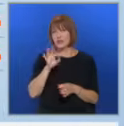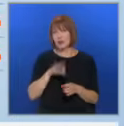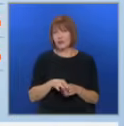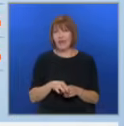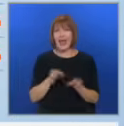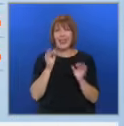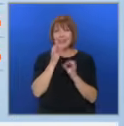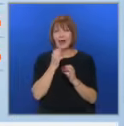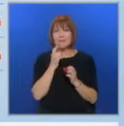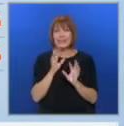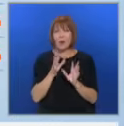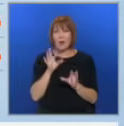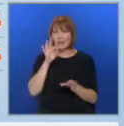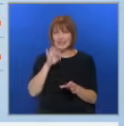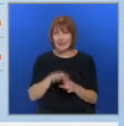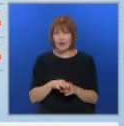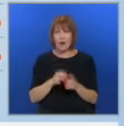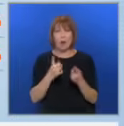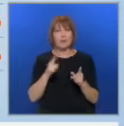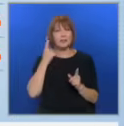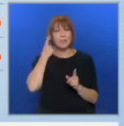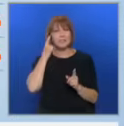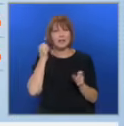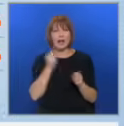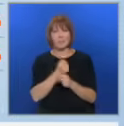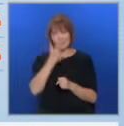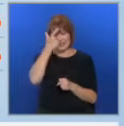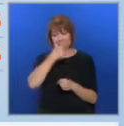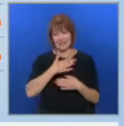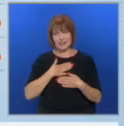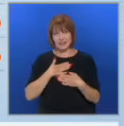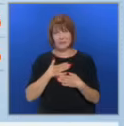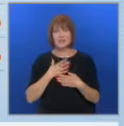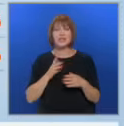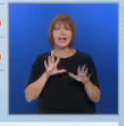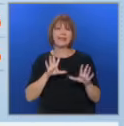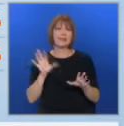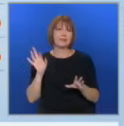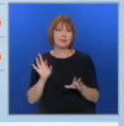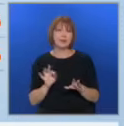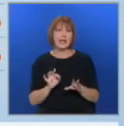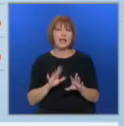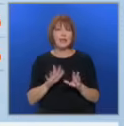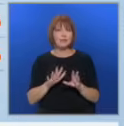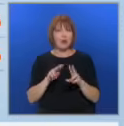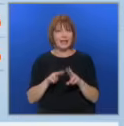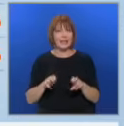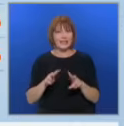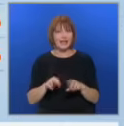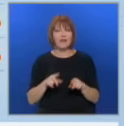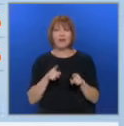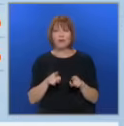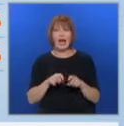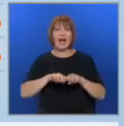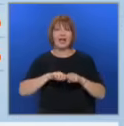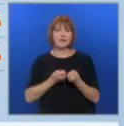няма за кого да се гласува и това, че управляващите мислят и работят само за себе си, събират по близо 10%. Изследването това говори за